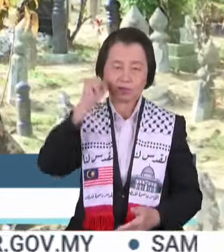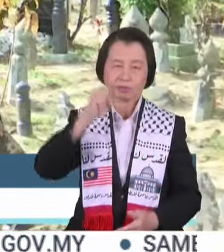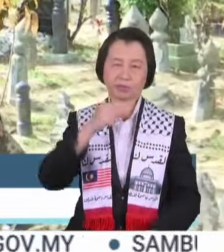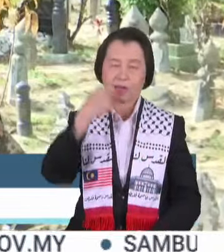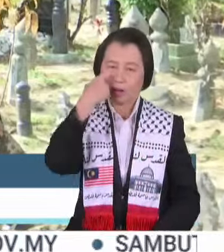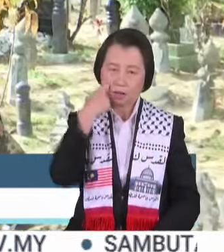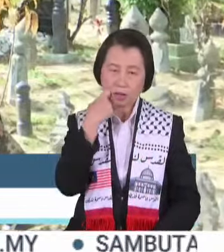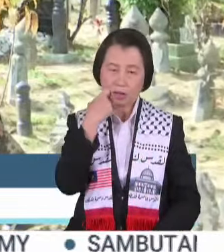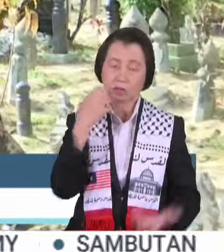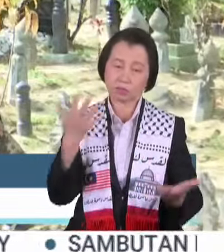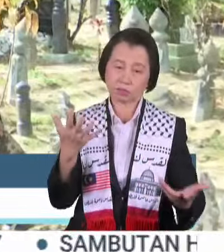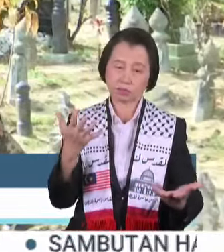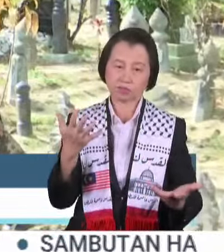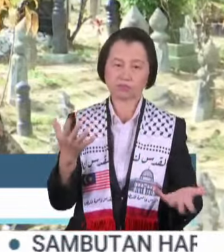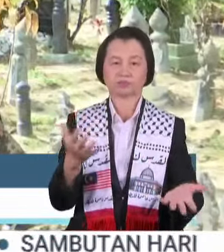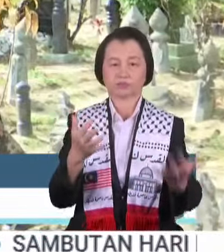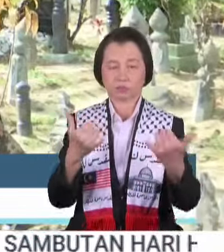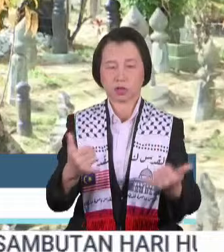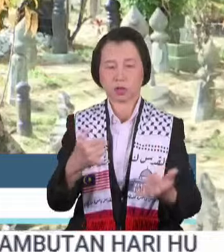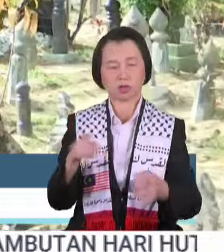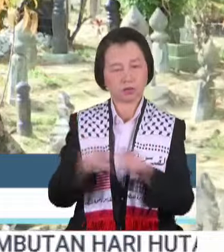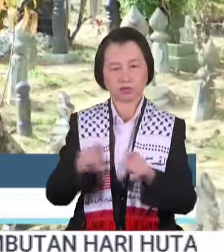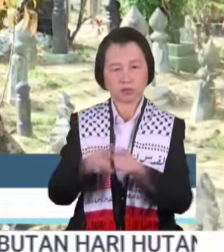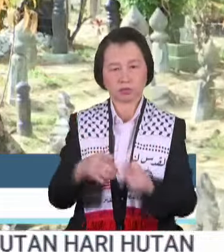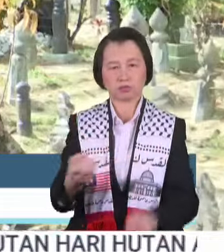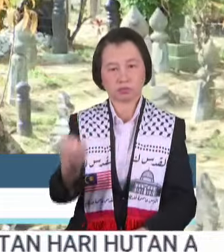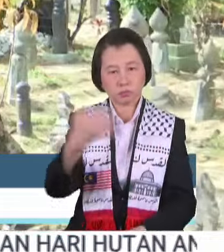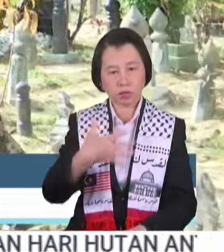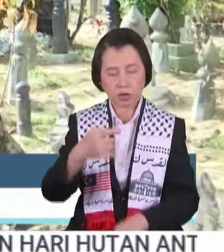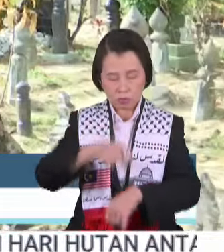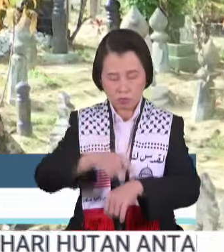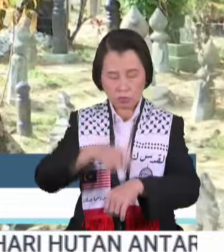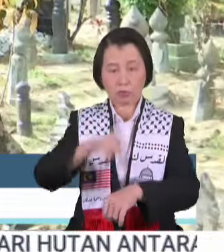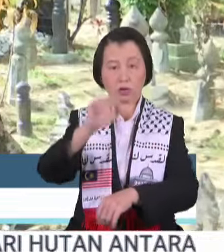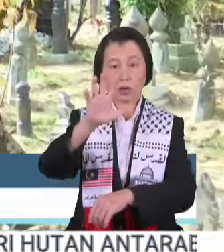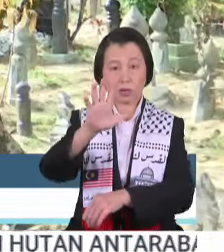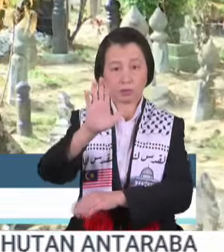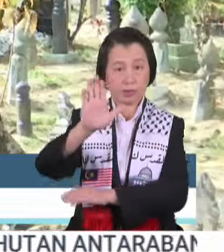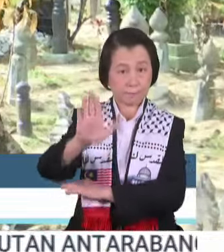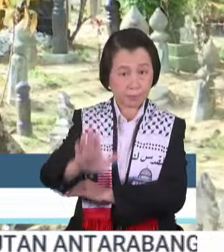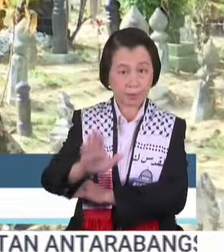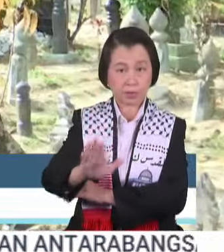Jadi ingin saya kongsikan juga, saya difahamkan setakat pukul 5 petang tadi